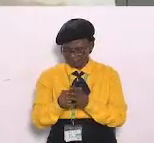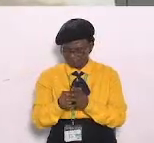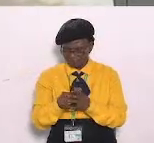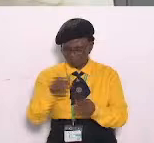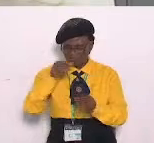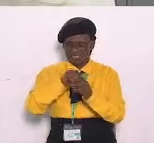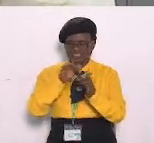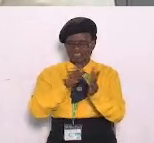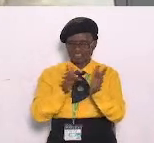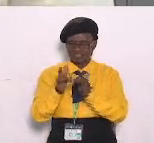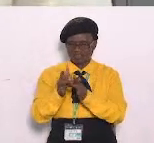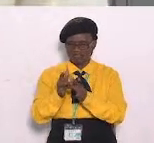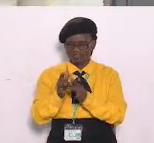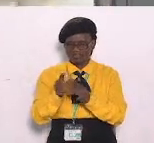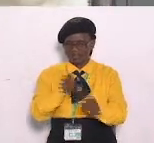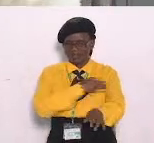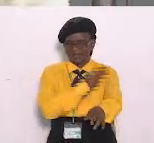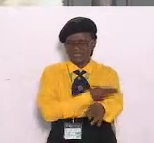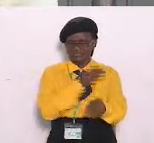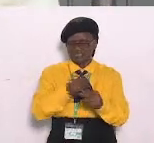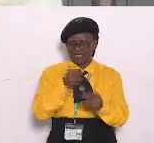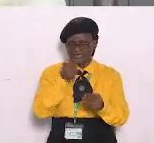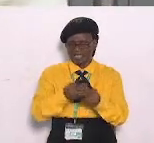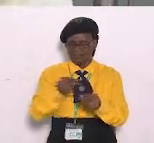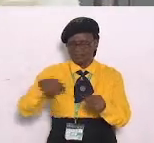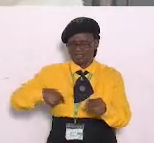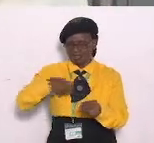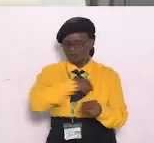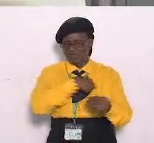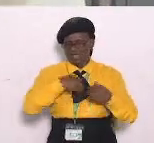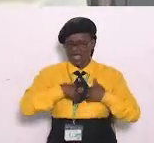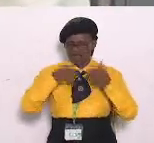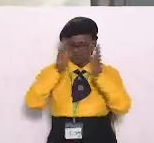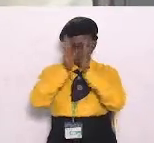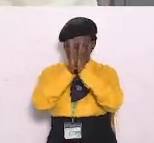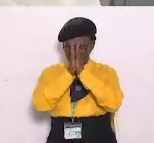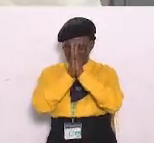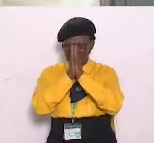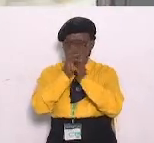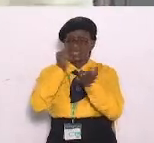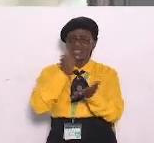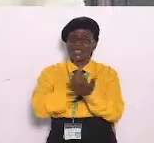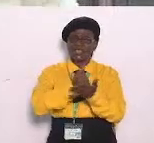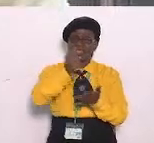levé au nom puissant de JésusChrist nous avions